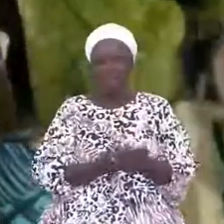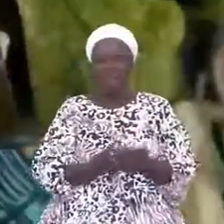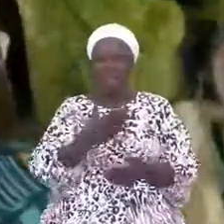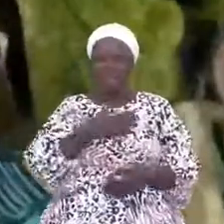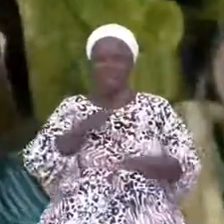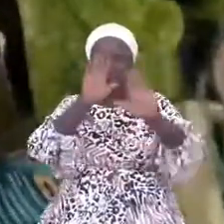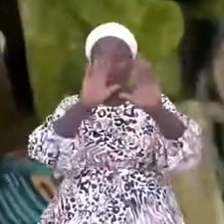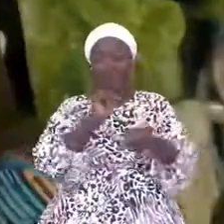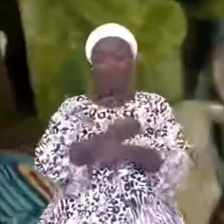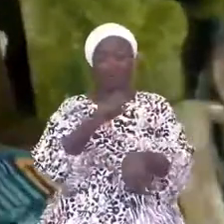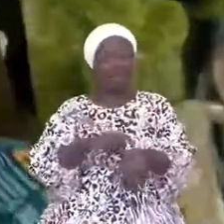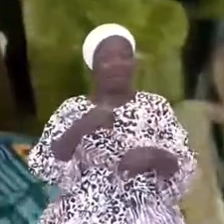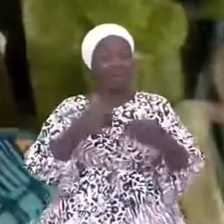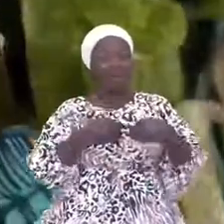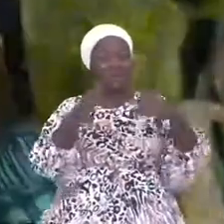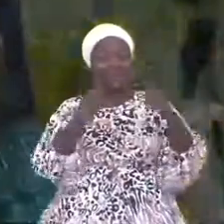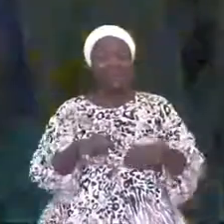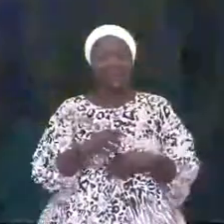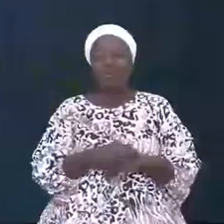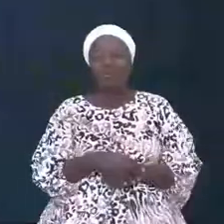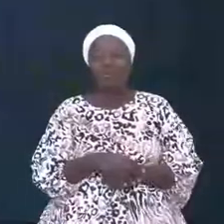Dis-le pour toi, non?